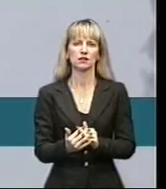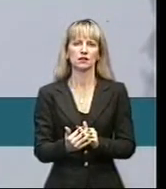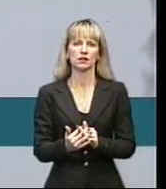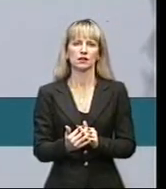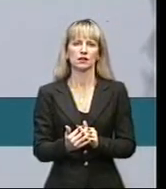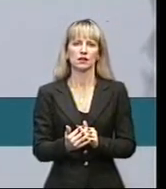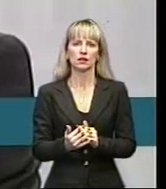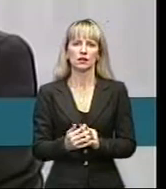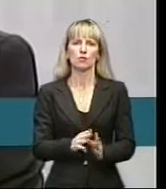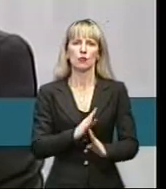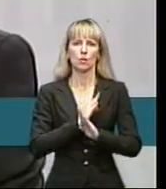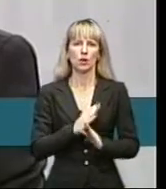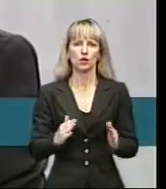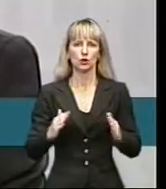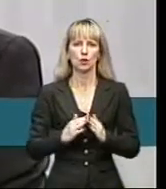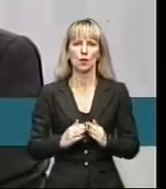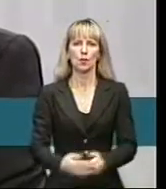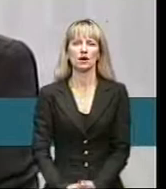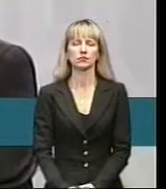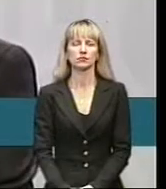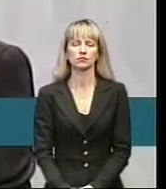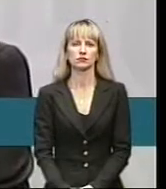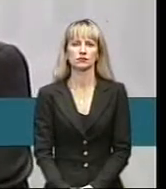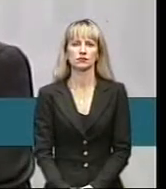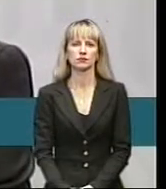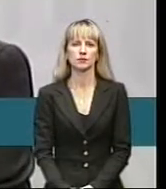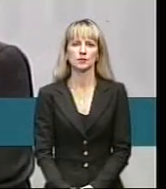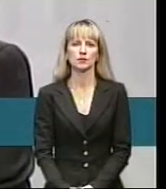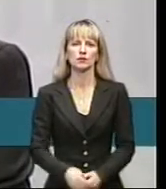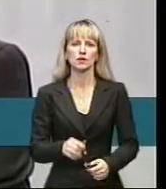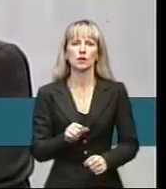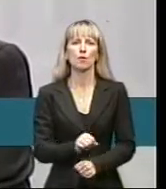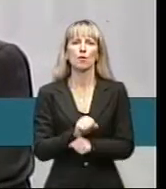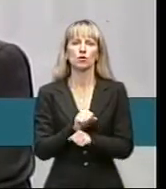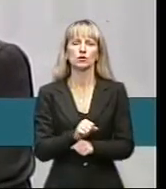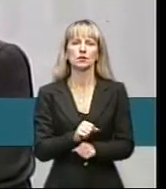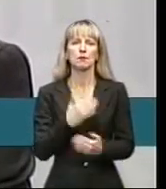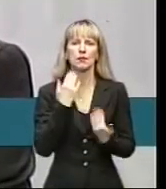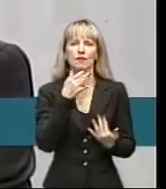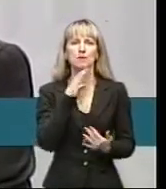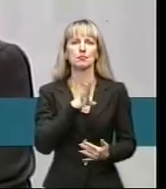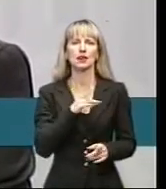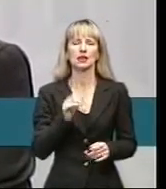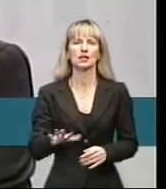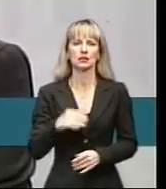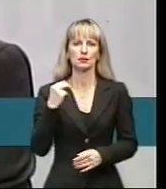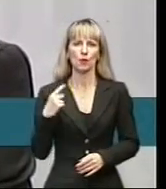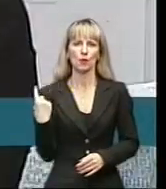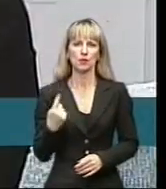Помирайте дома. Так. Бунти, повстання були в той час на території Запорізької